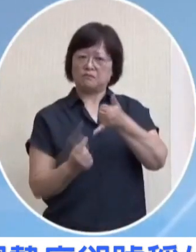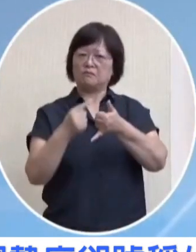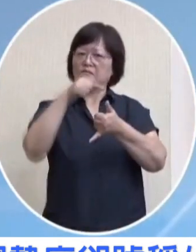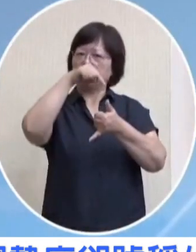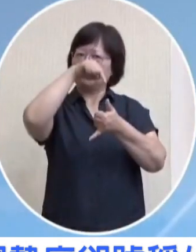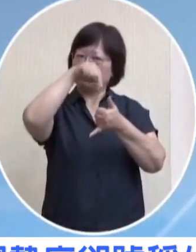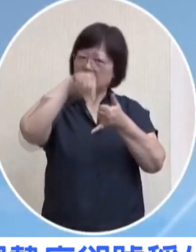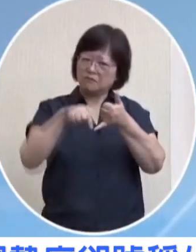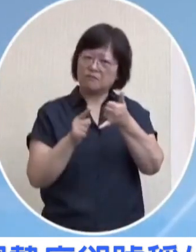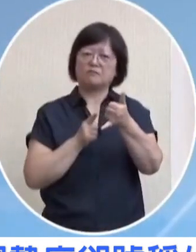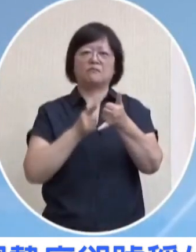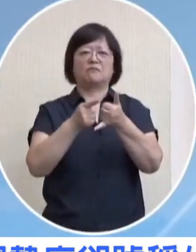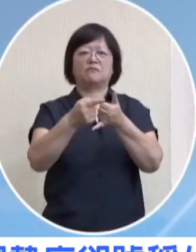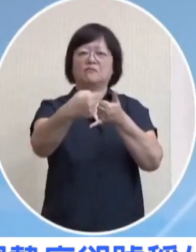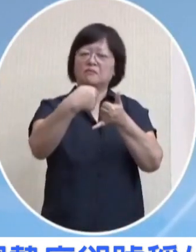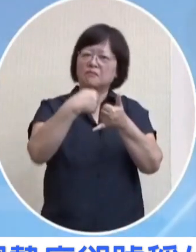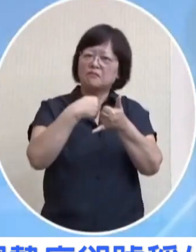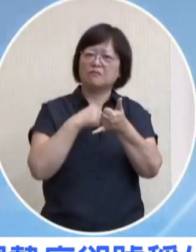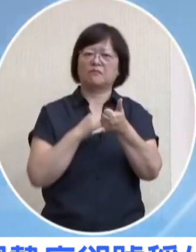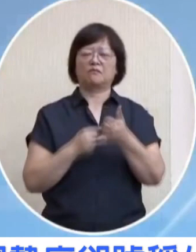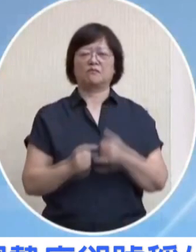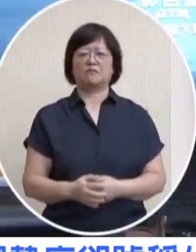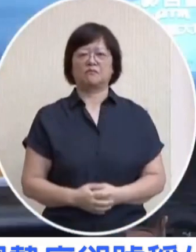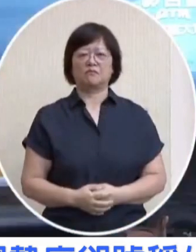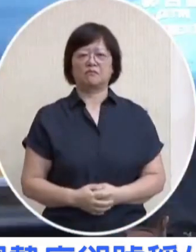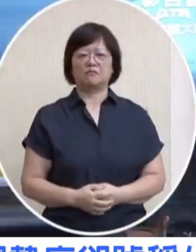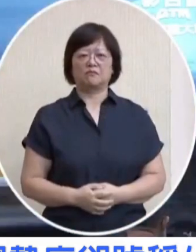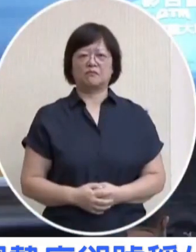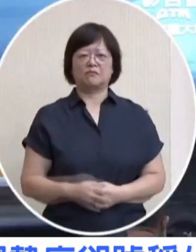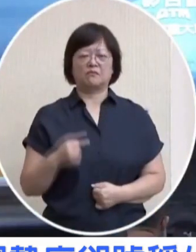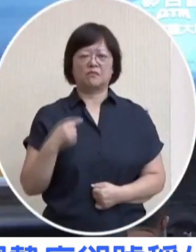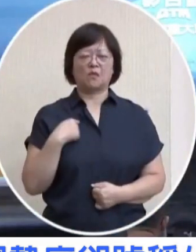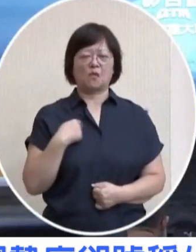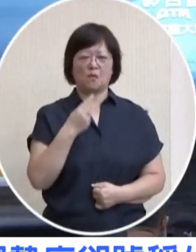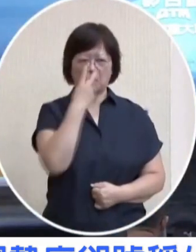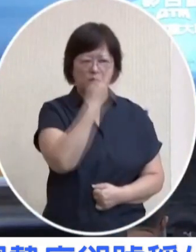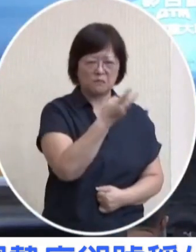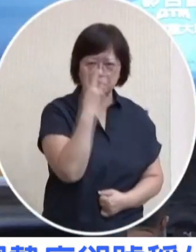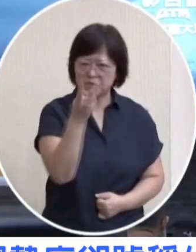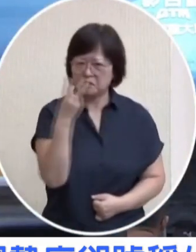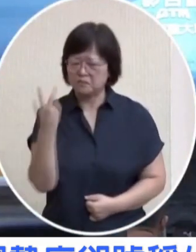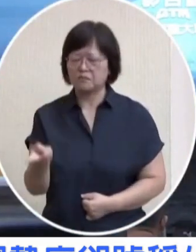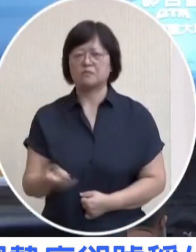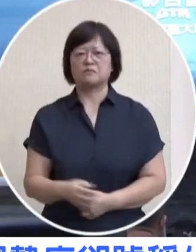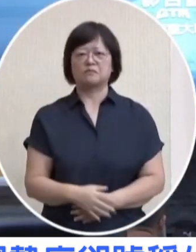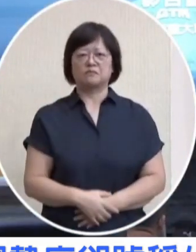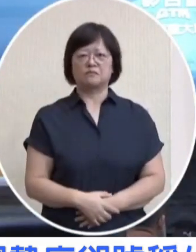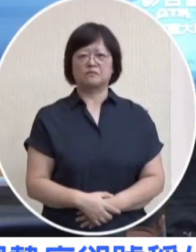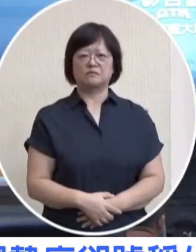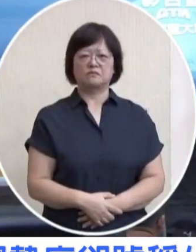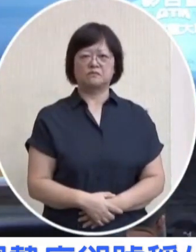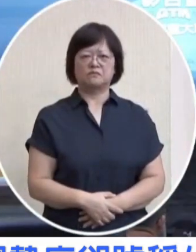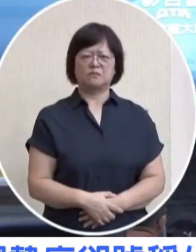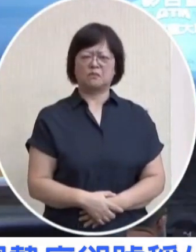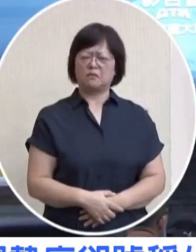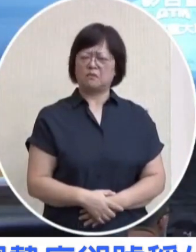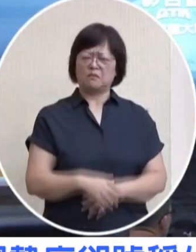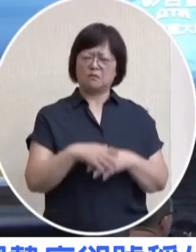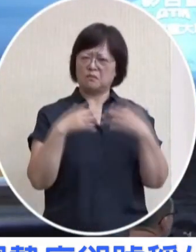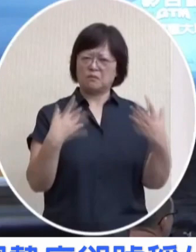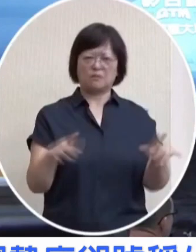从东到西，握过数万双勤仆的双手，看到数